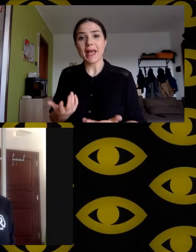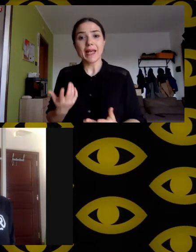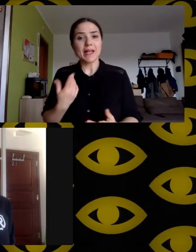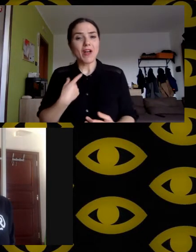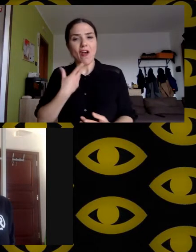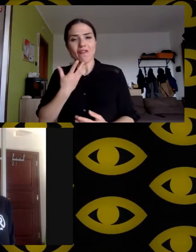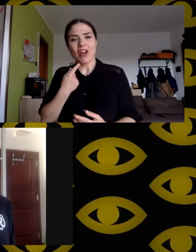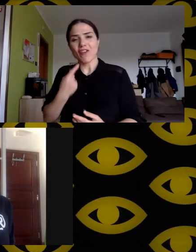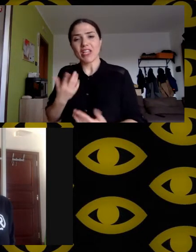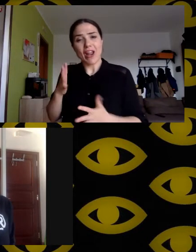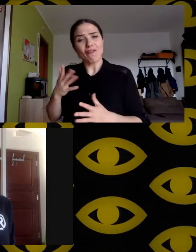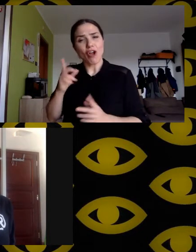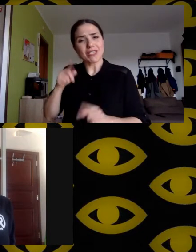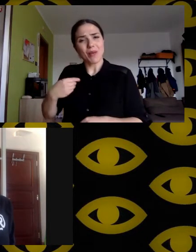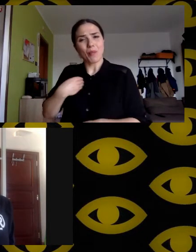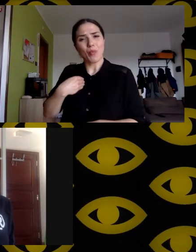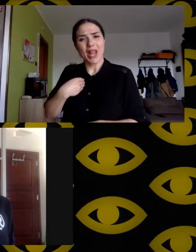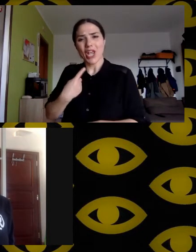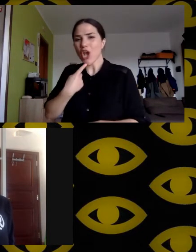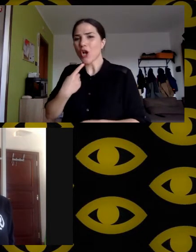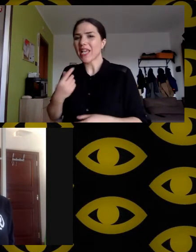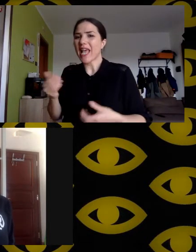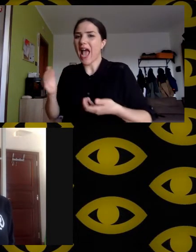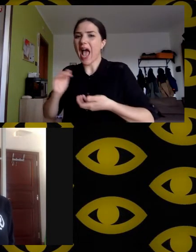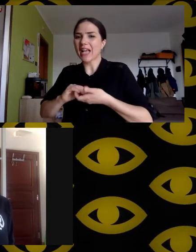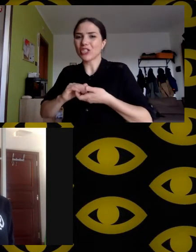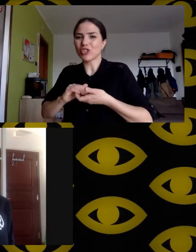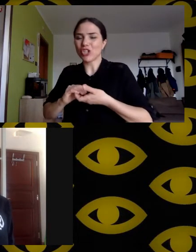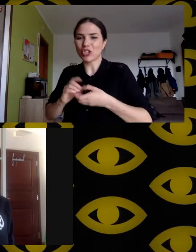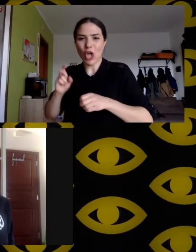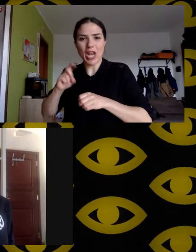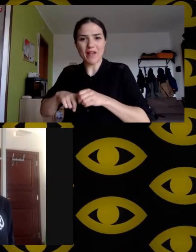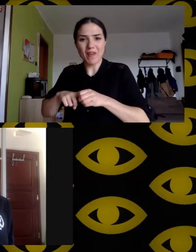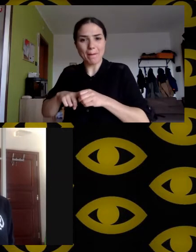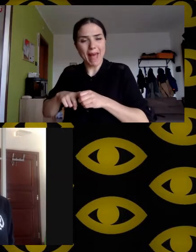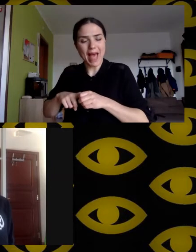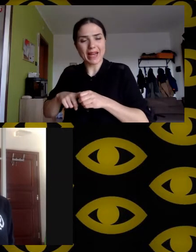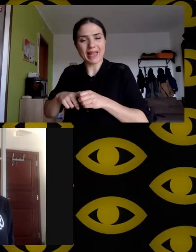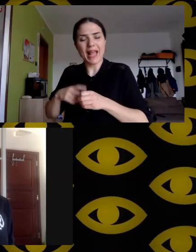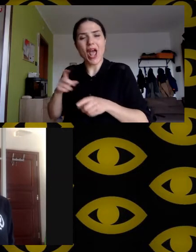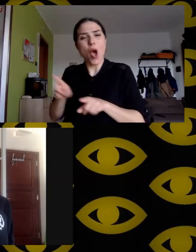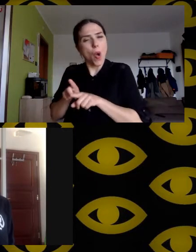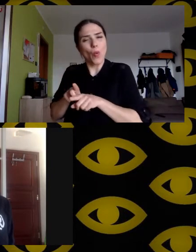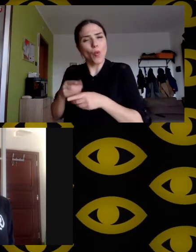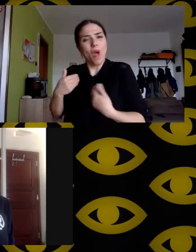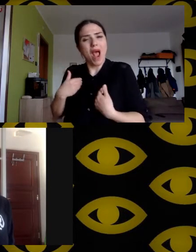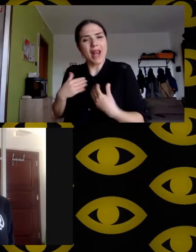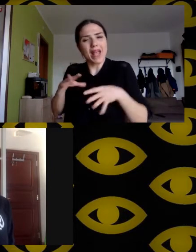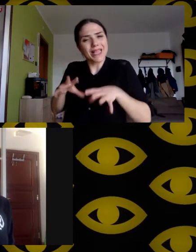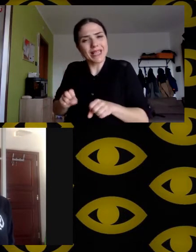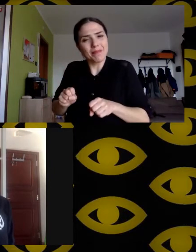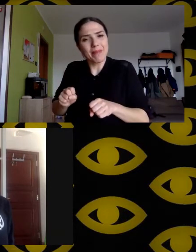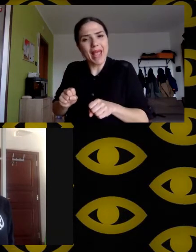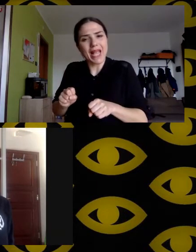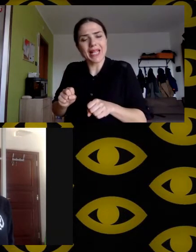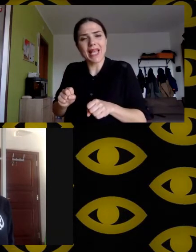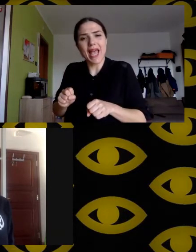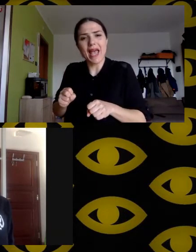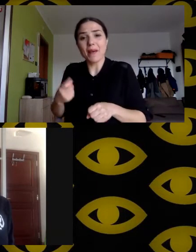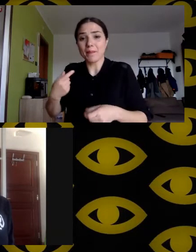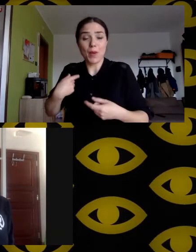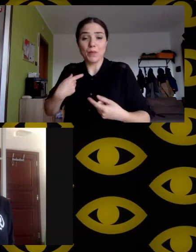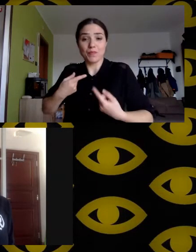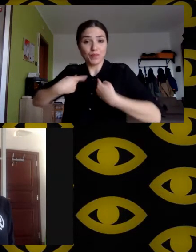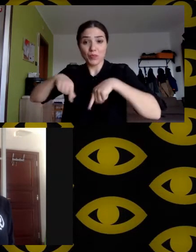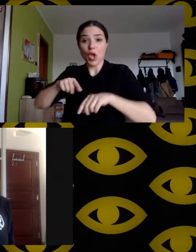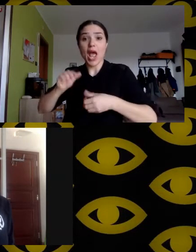fa parte di questa associazione è proprio questo che vogliamo fare. E quindi, Annalisa, ti racconto anche un po' che noi siamo un'associazione che